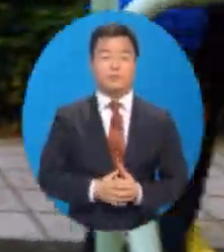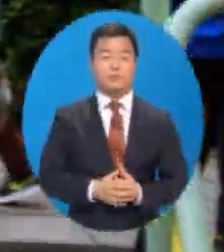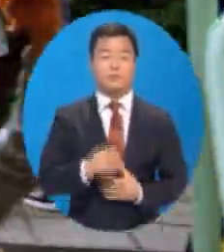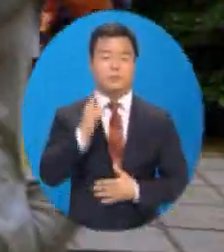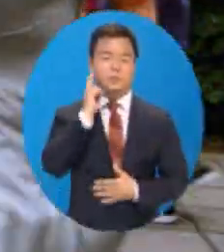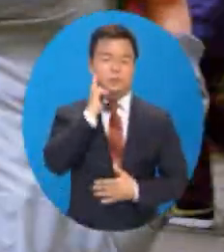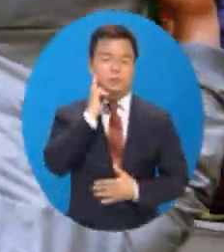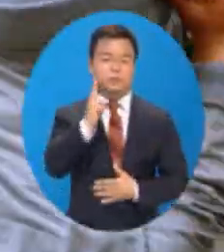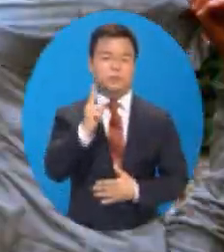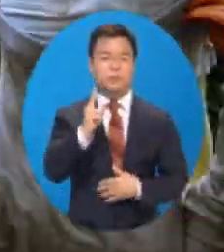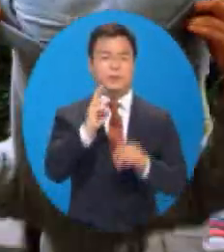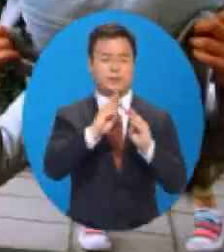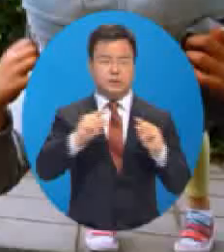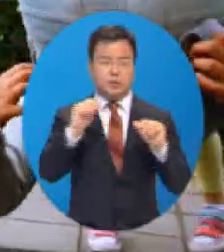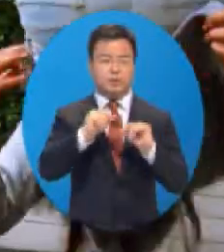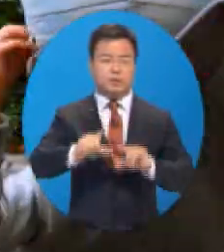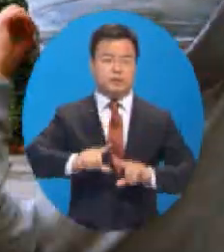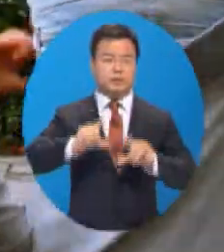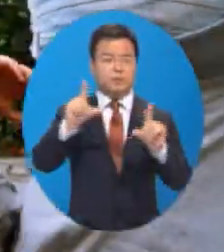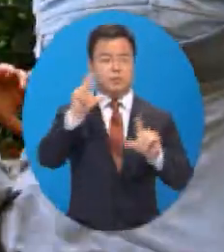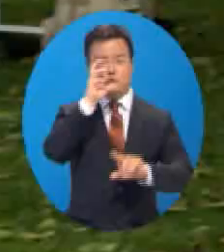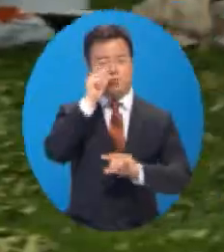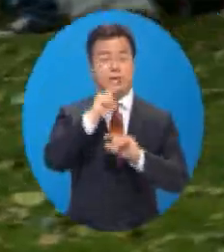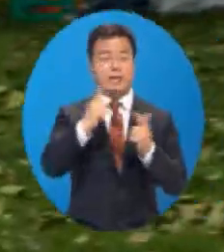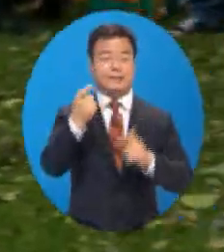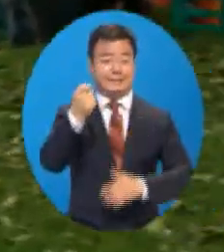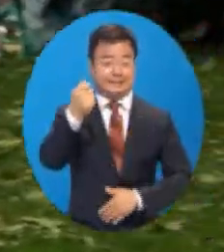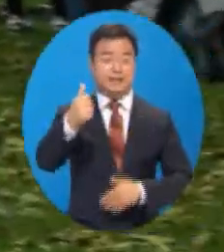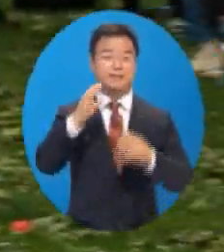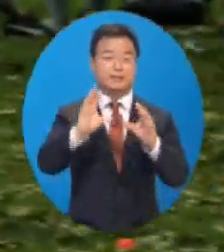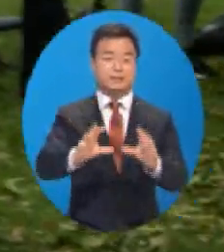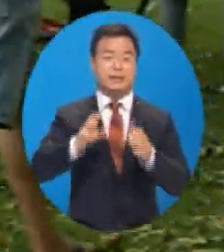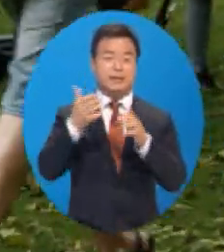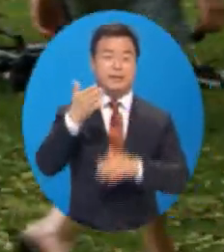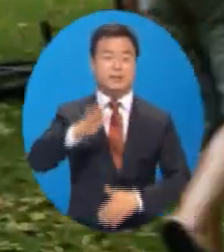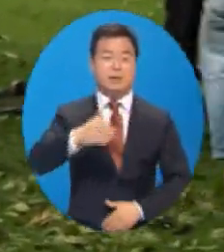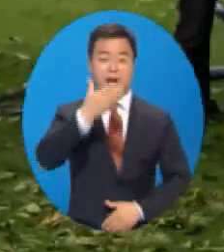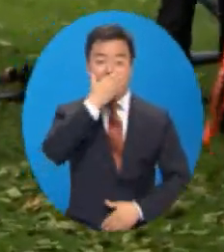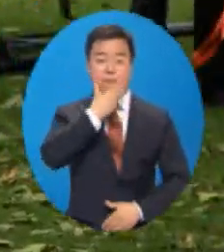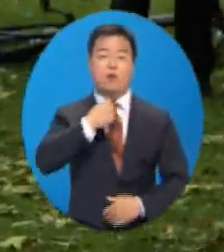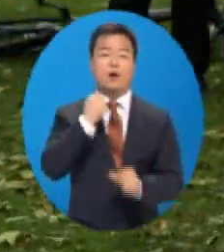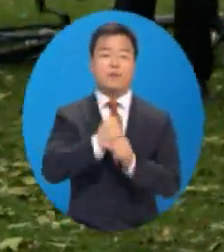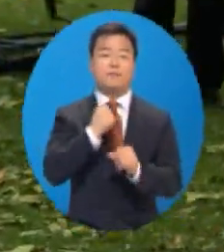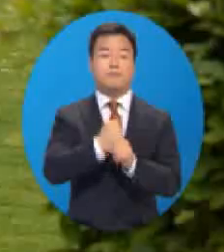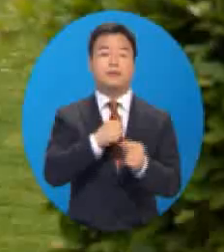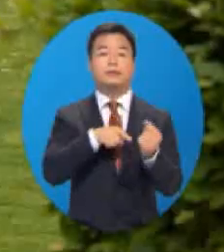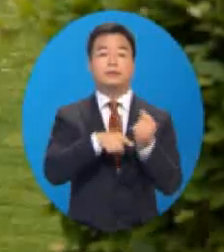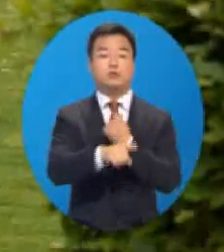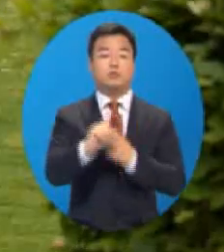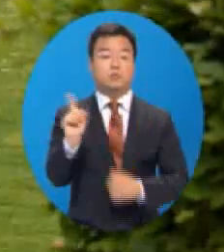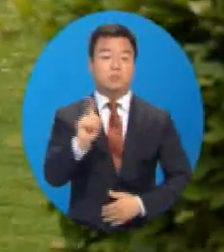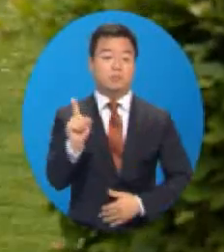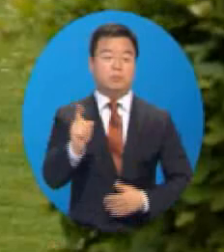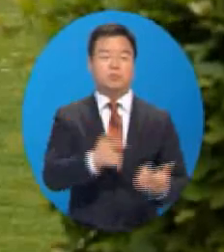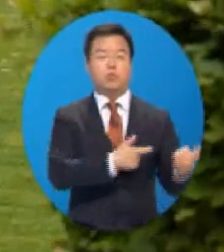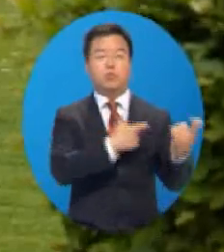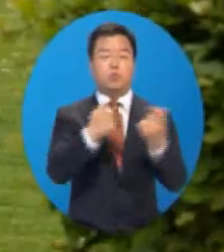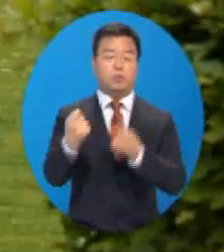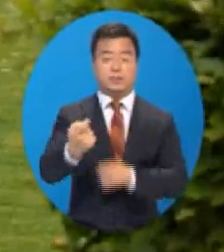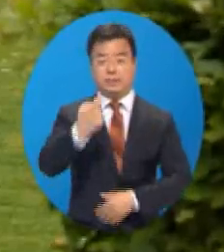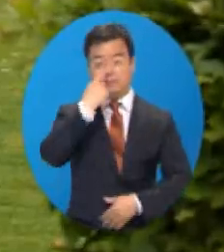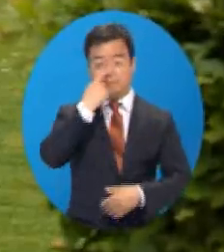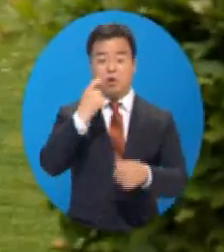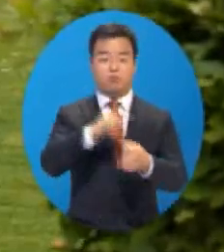척박한 토양과 기후의 작은 나라지만 이 나라를 가장 행복한 나라로 만든 건 바로 누구에게나 배울 권리를